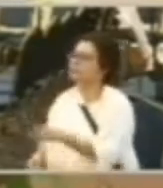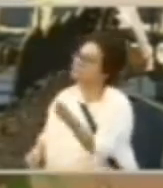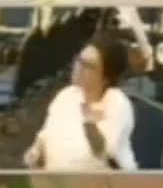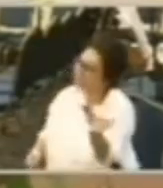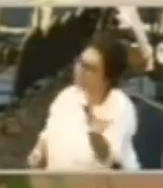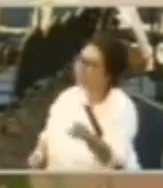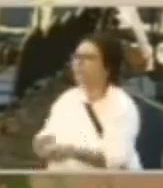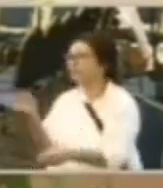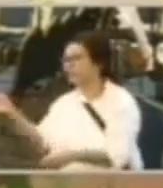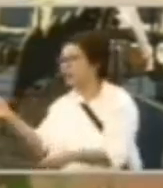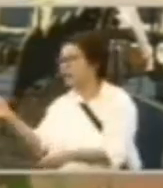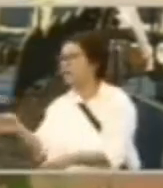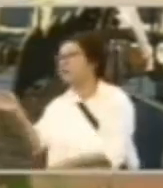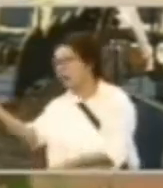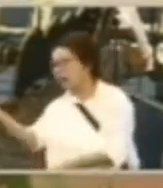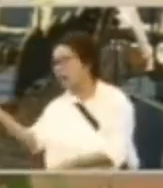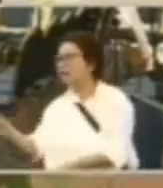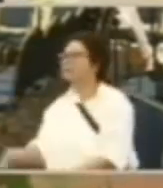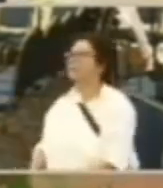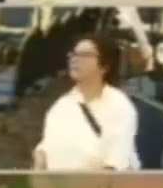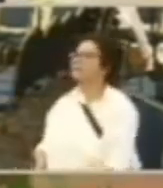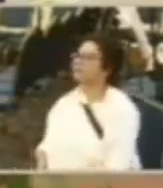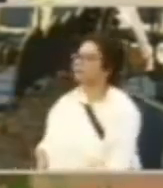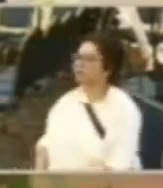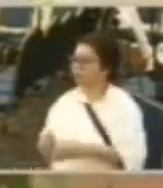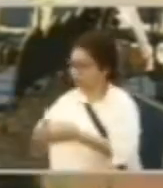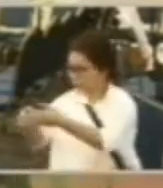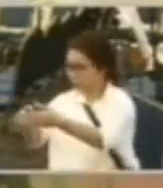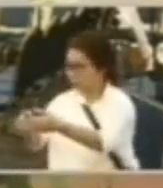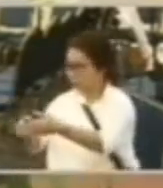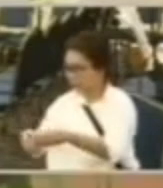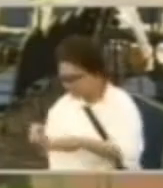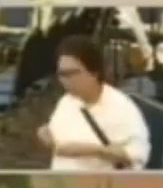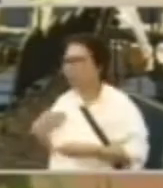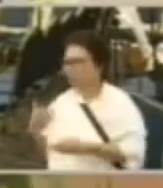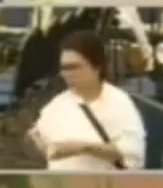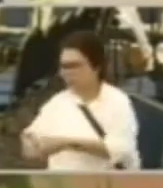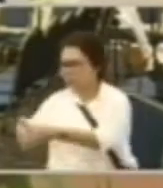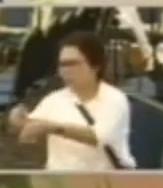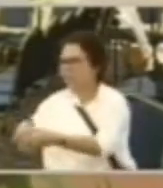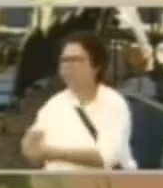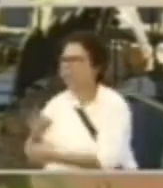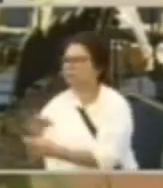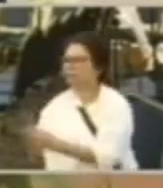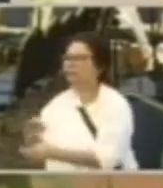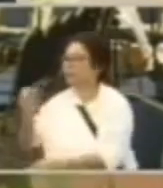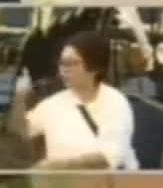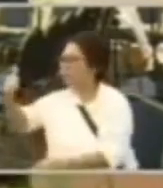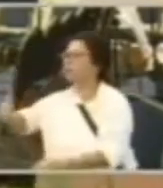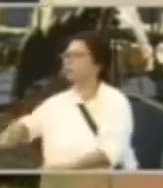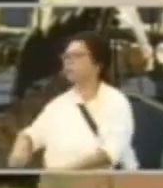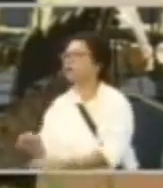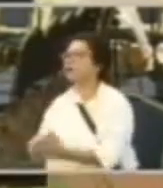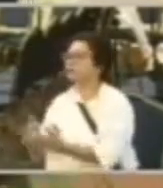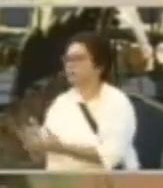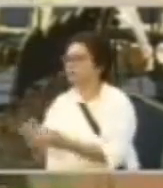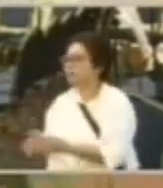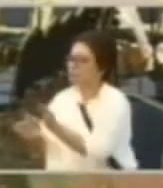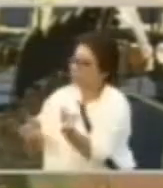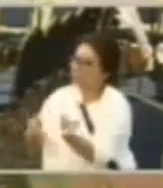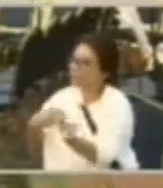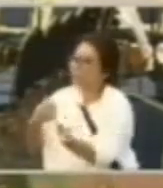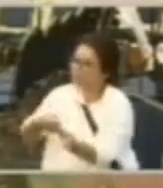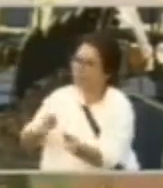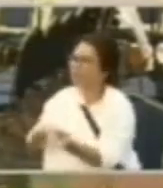Romo. Yesus kanan? Kanan Romo. Keren. Yesus lurus? Ya kita juga harus lurus Romo, setia. Wah bagus banget. Yesus kiri kita kiri.